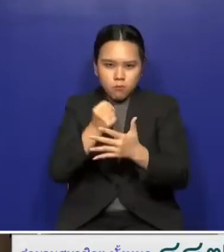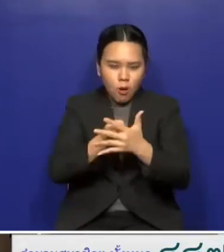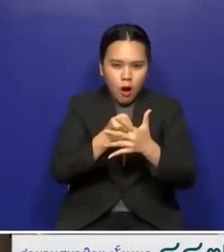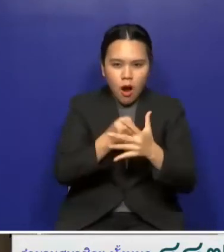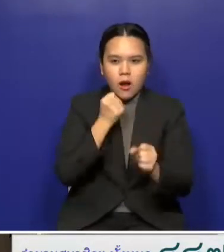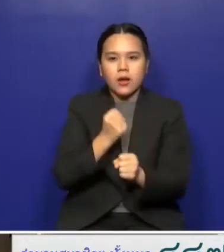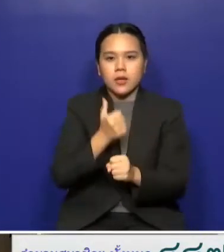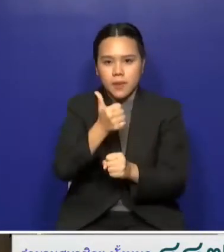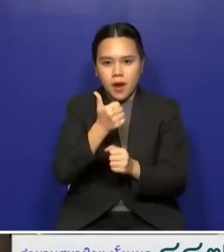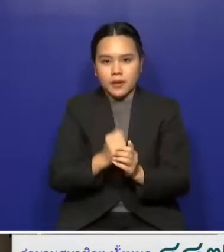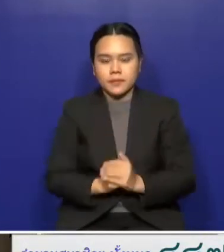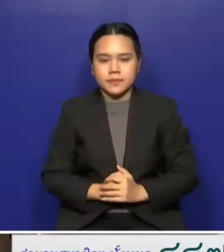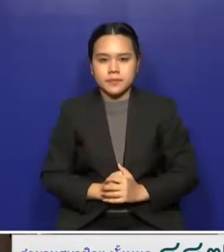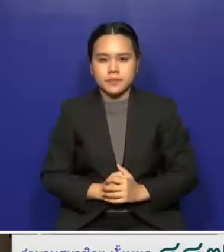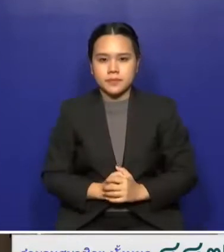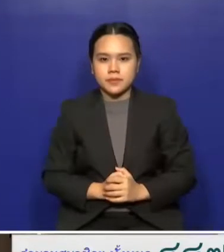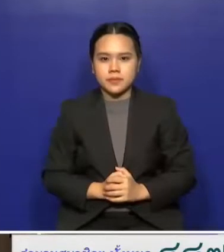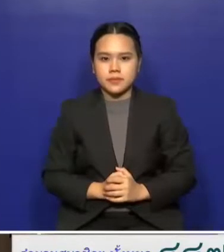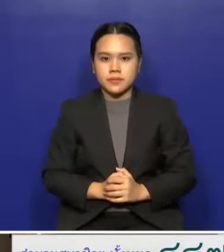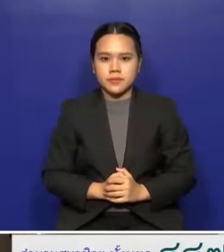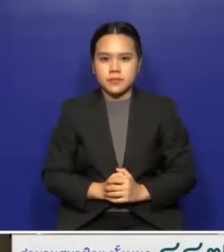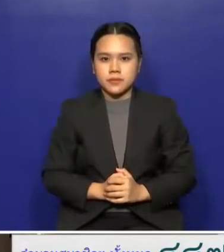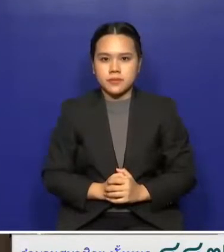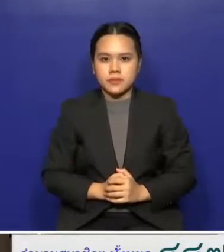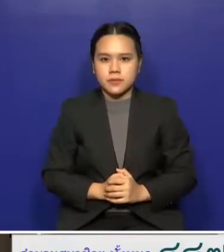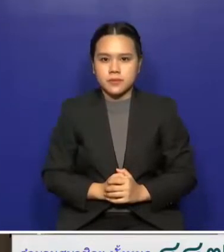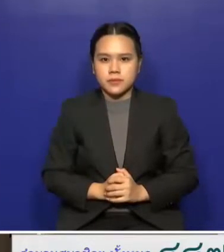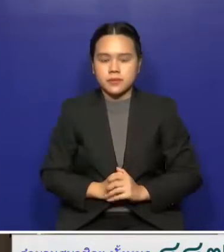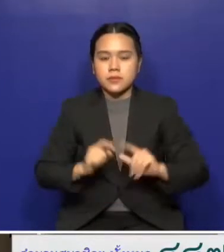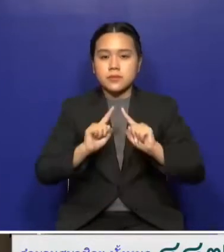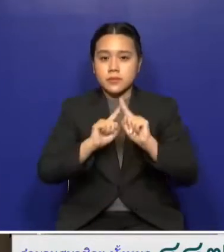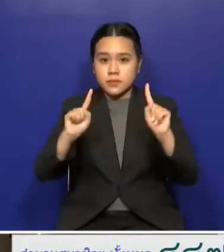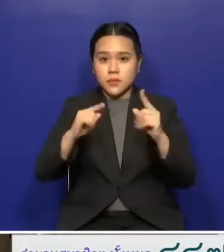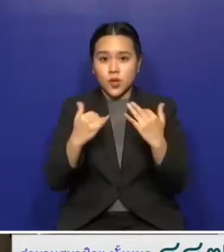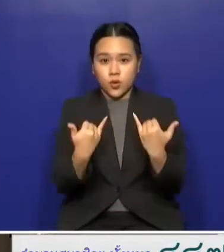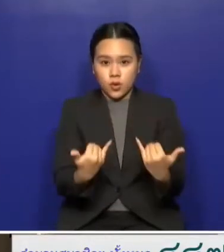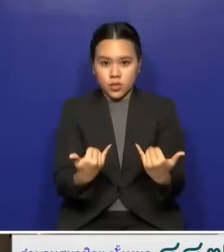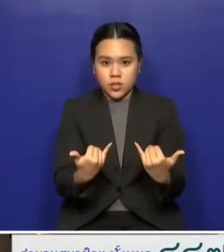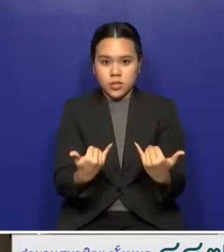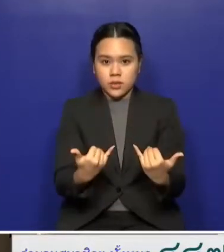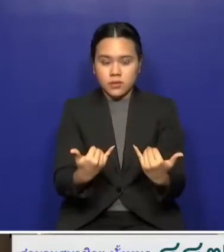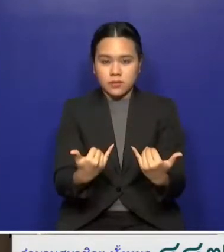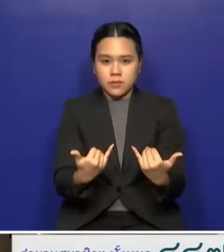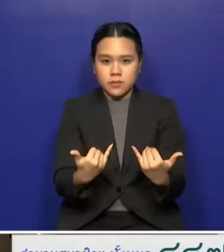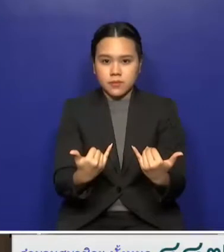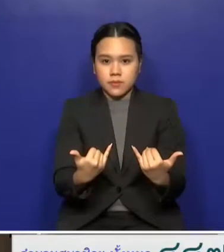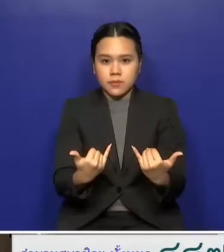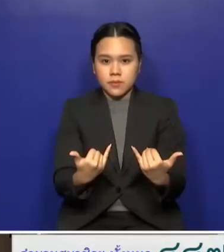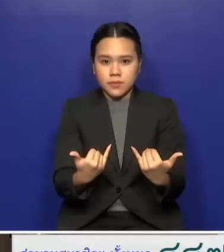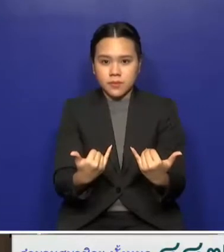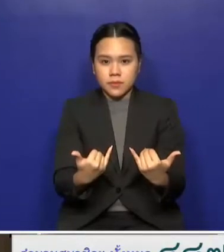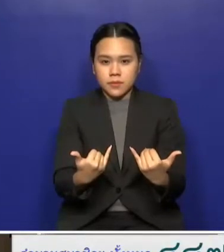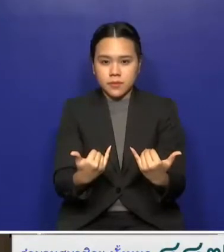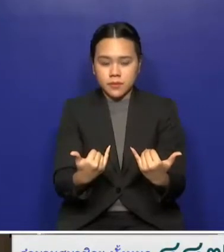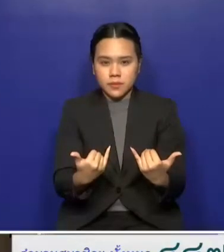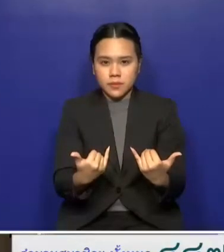นี้ได้ในที่สุดแต่อย่างไรก็ตามครับเราคงจะปฏิเสธไม่ได้ว่าต้น